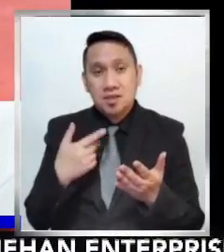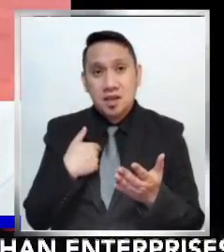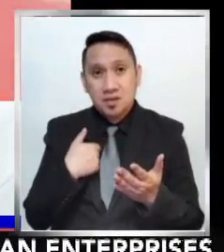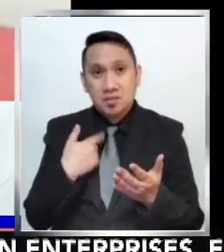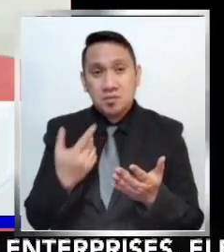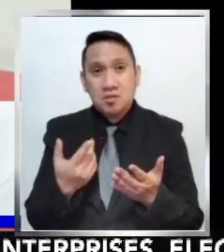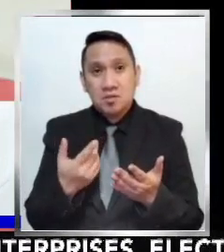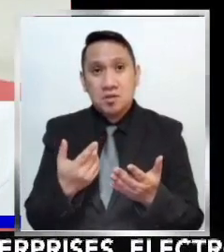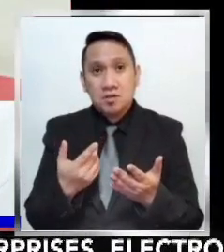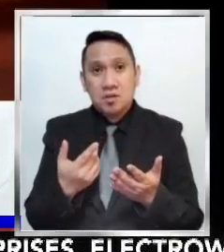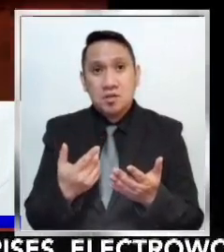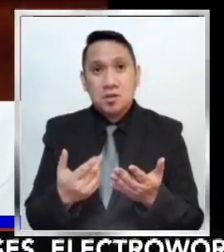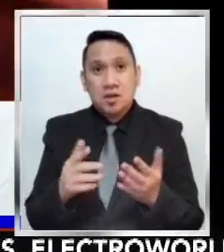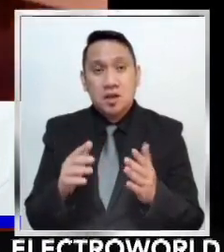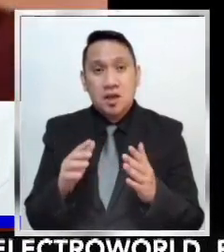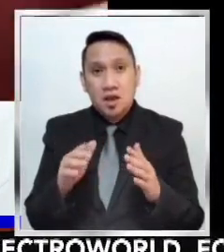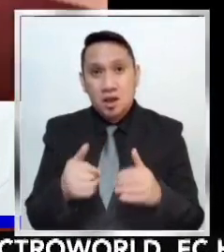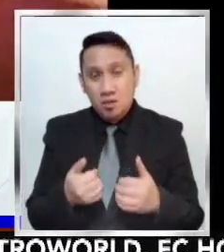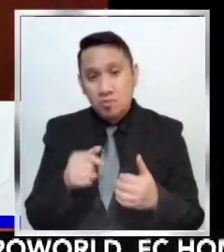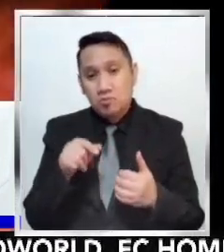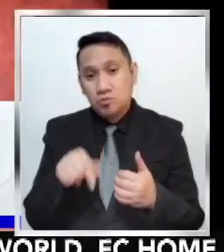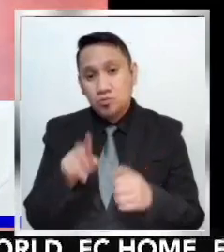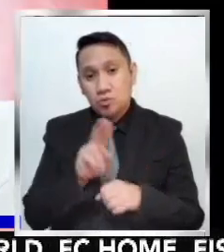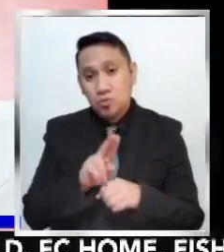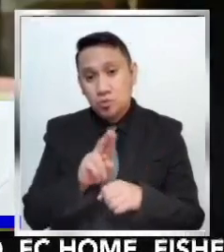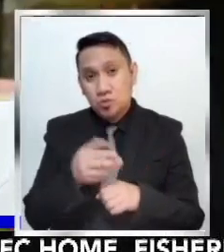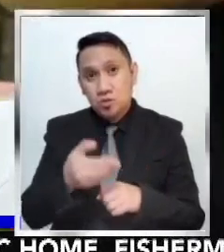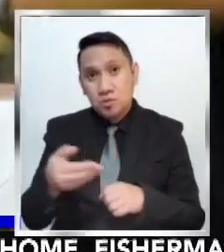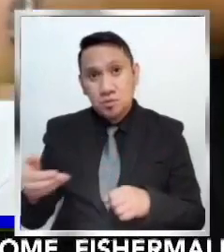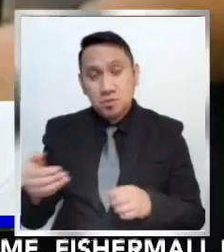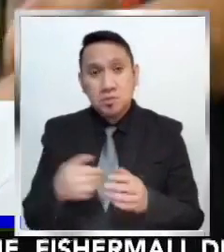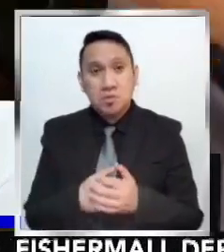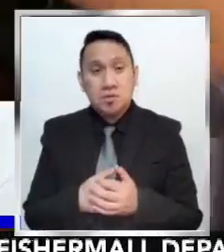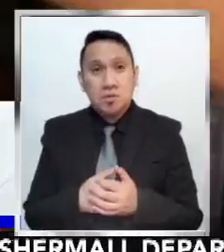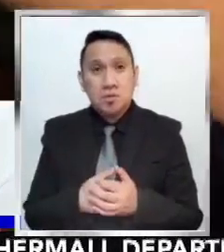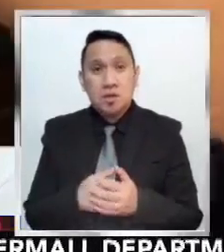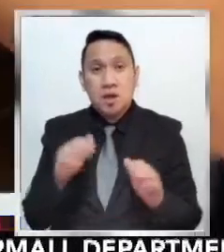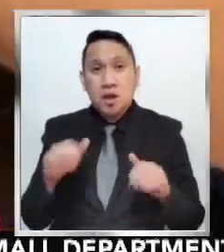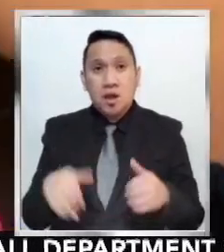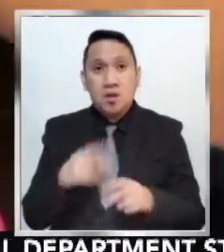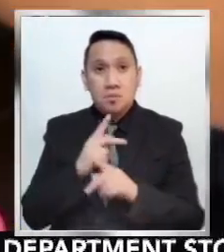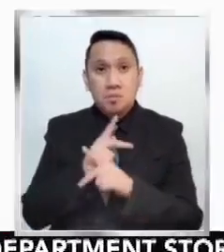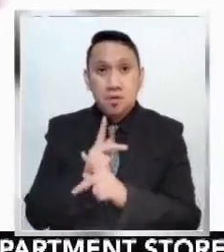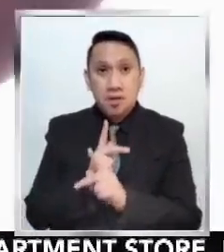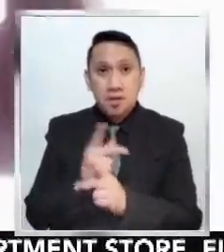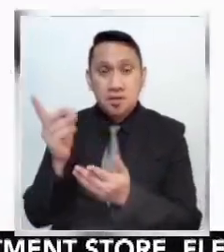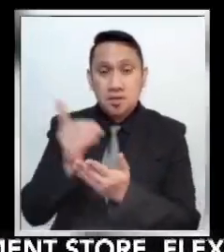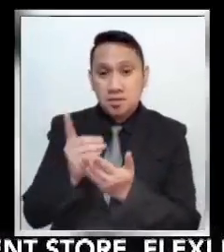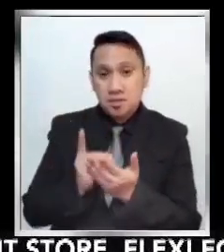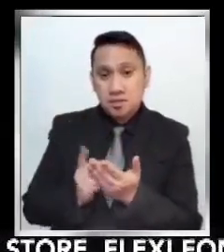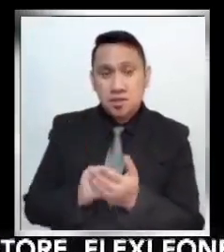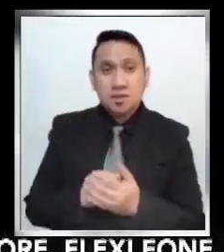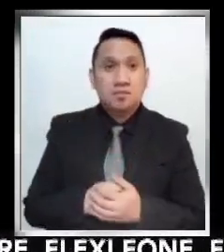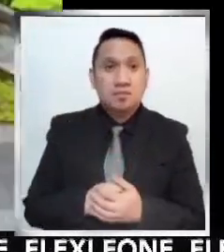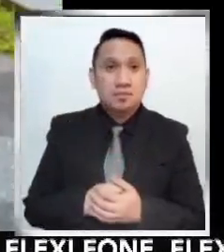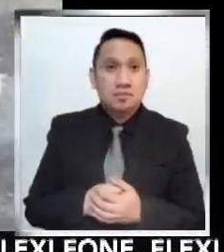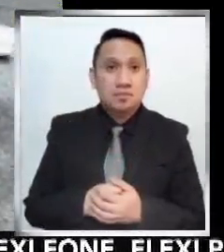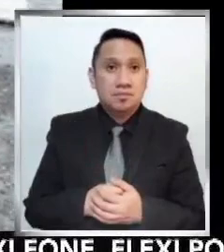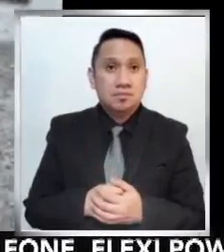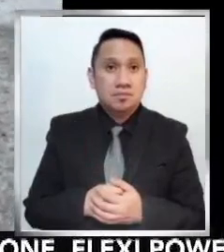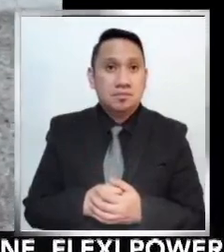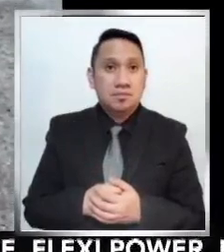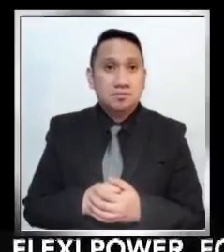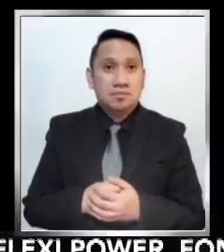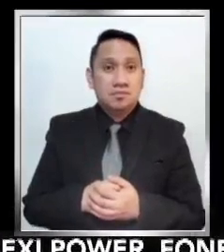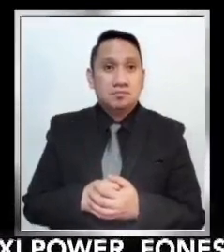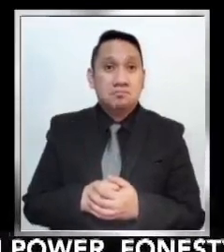to actual materials. Just getting a feel of how product design proper cushioning is like. Hindi kaya talaga nila